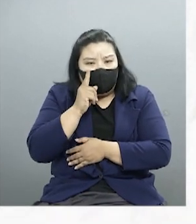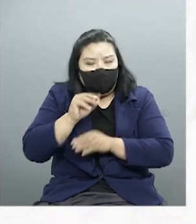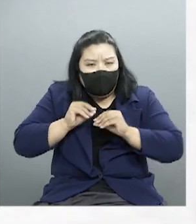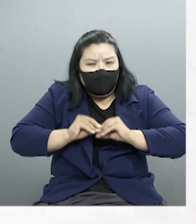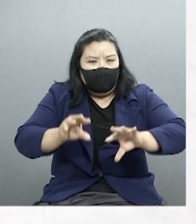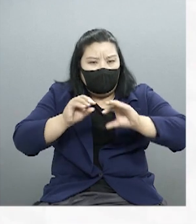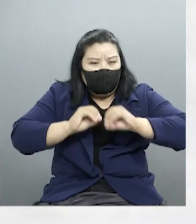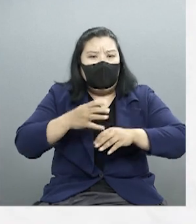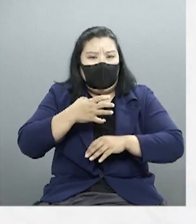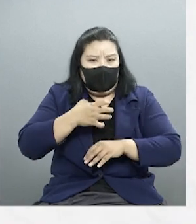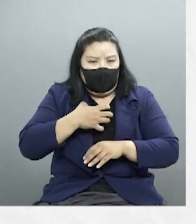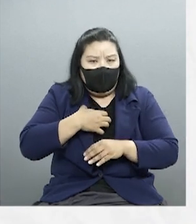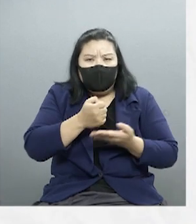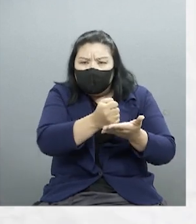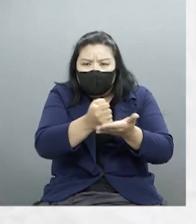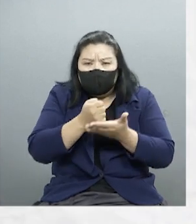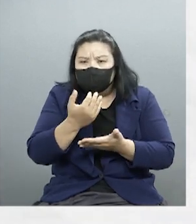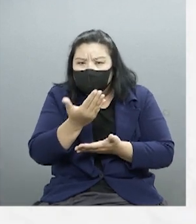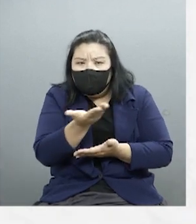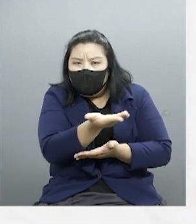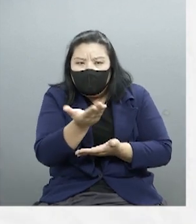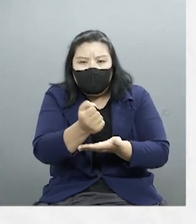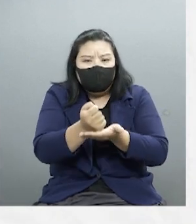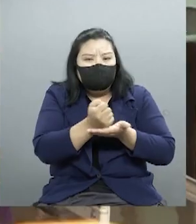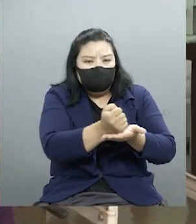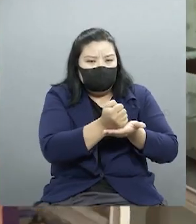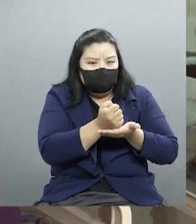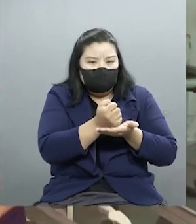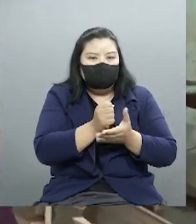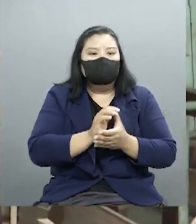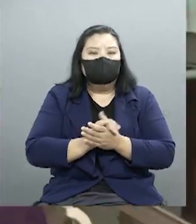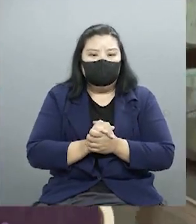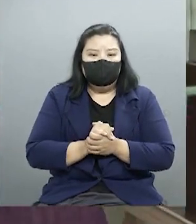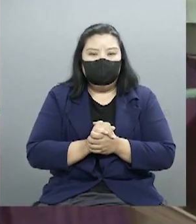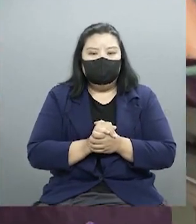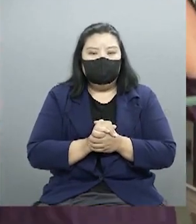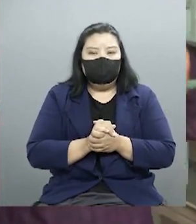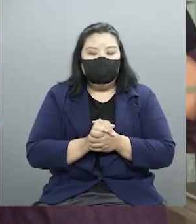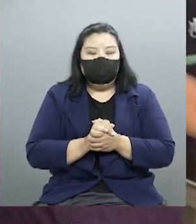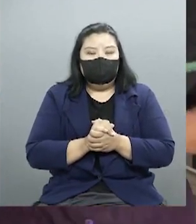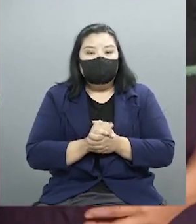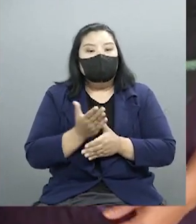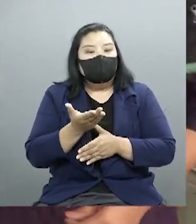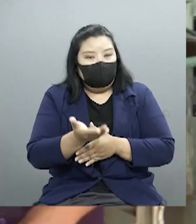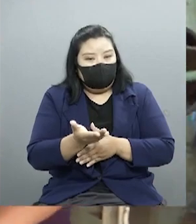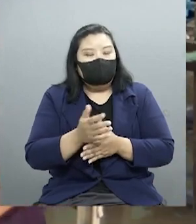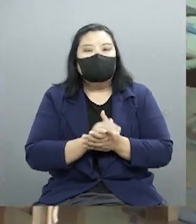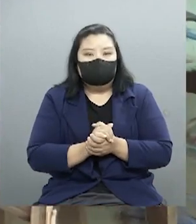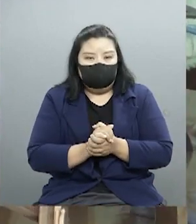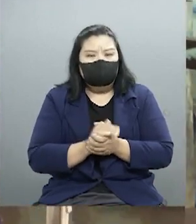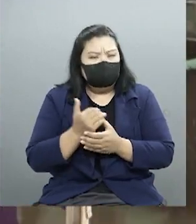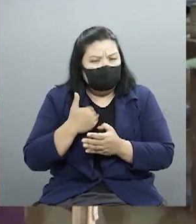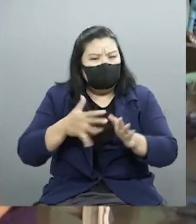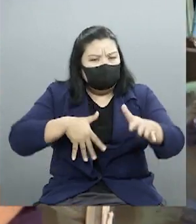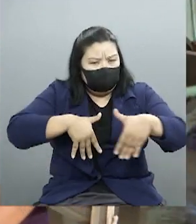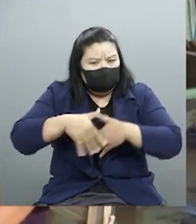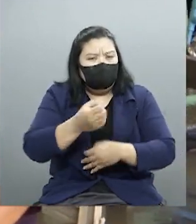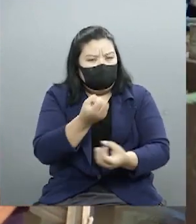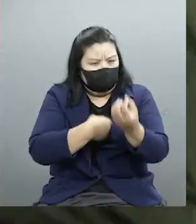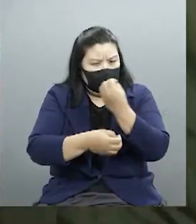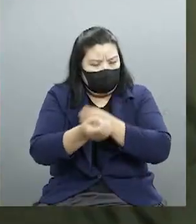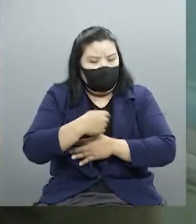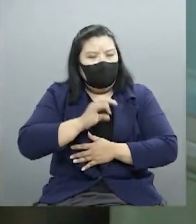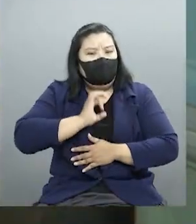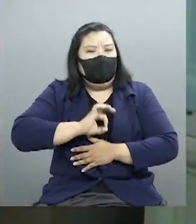าวต่อเพื่อช่วยระดมความช่วยเหลือจากหน่วยงานต่างๆ และนี่เป็นเสียงส่วนหนึ่งจากชาวบ้